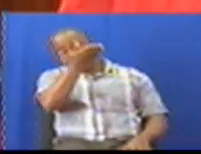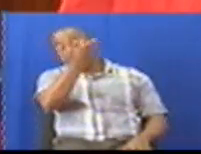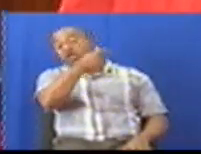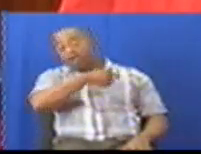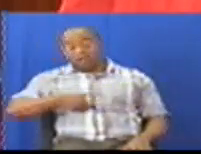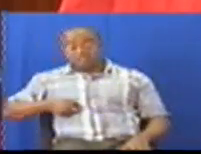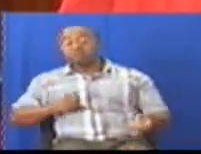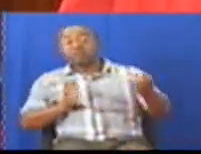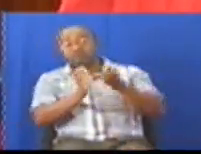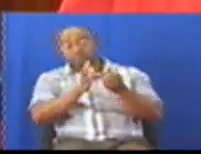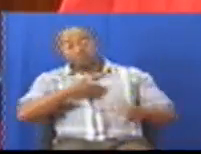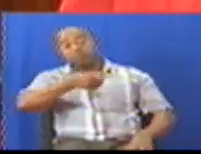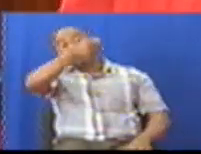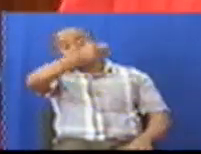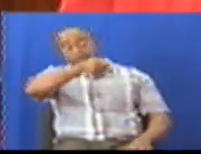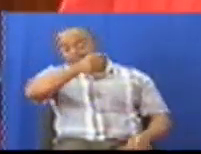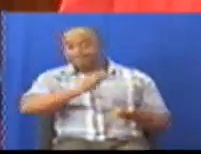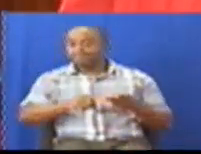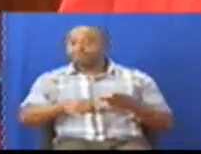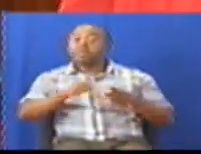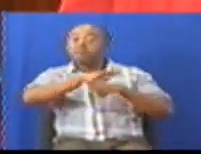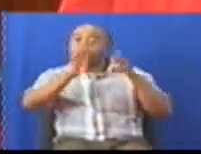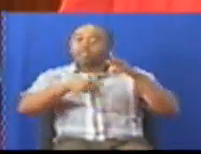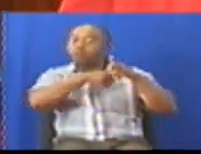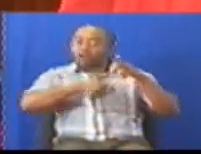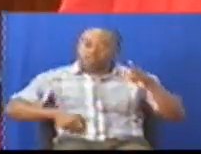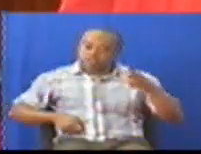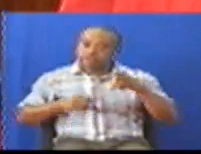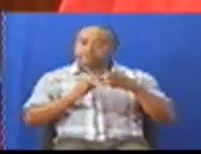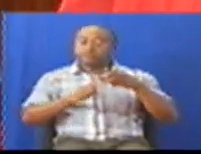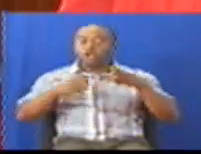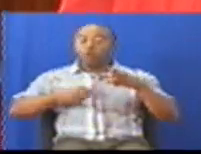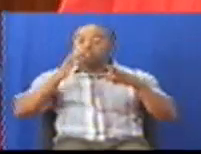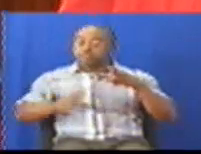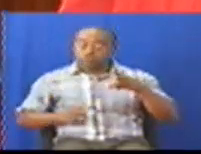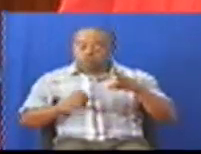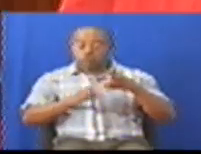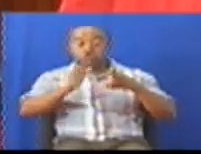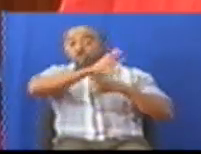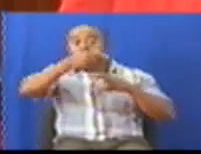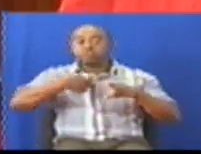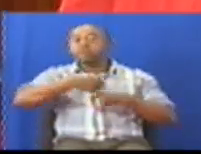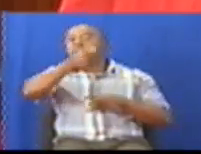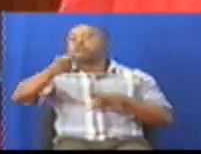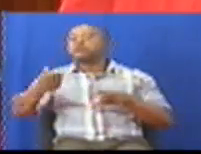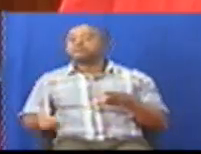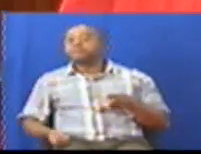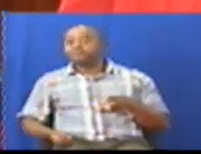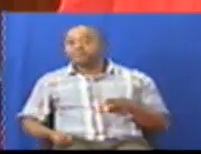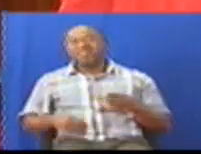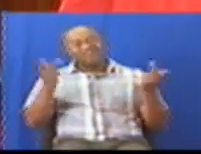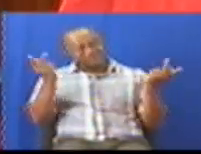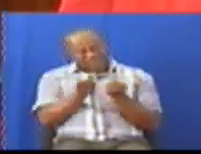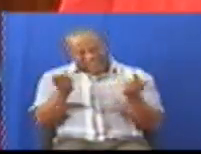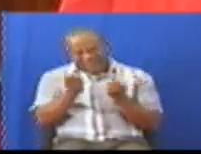Joseph Magufuli, nampongeza Makamu wa Rais, nampongeza Waziri Mkuu, lakini vile vile nampongeza Waziri